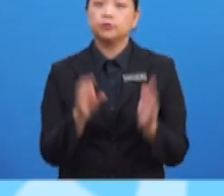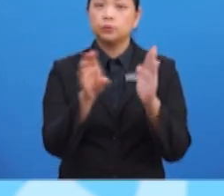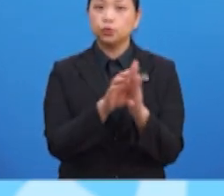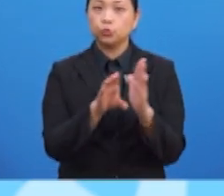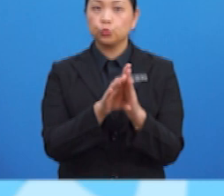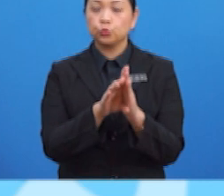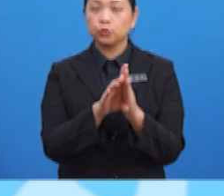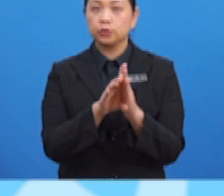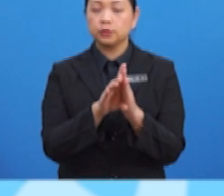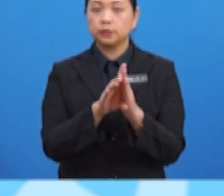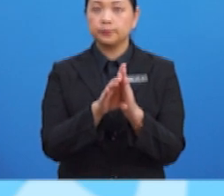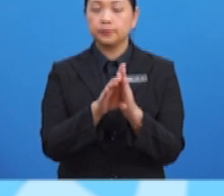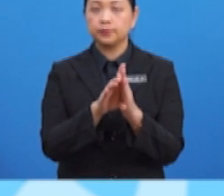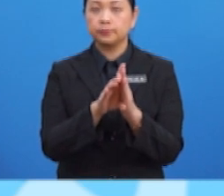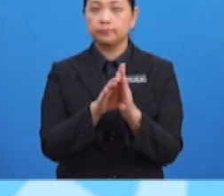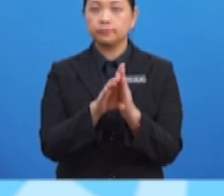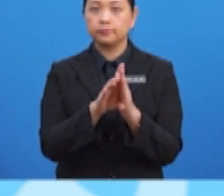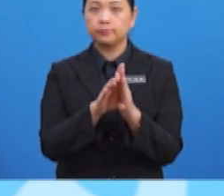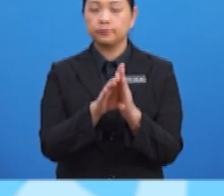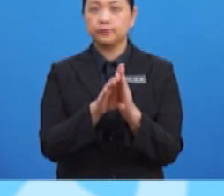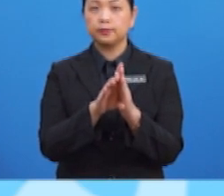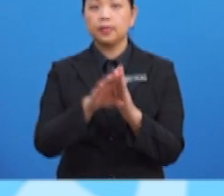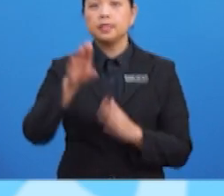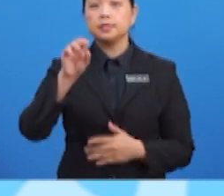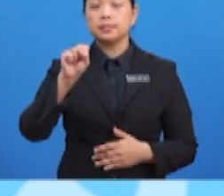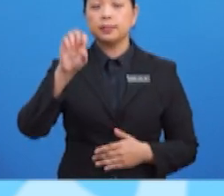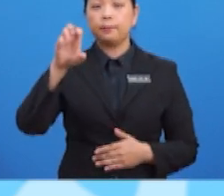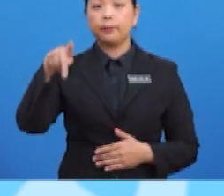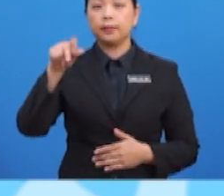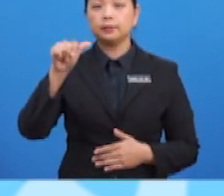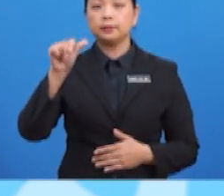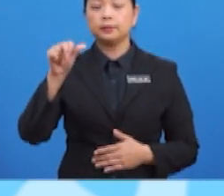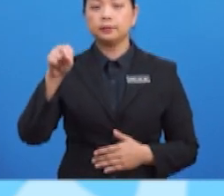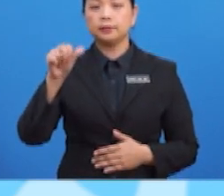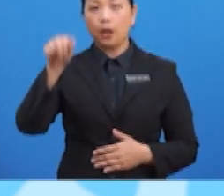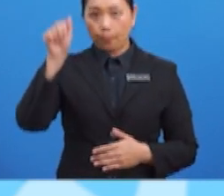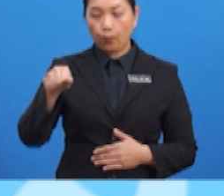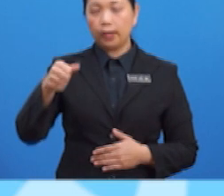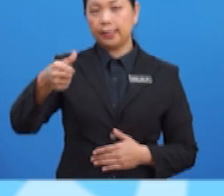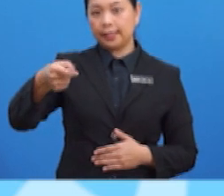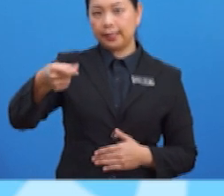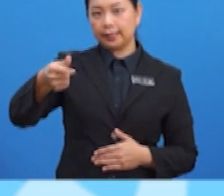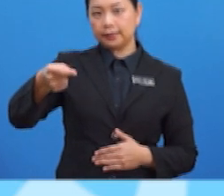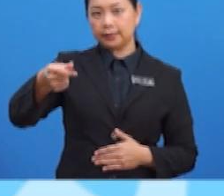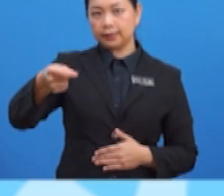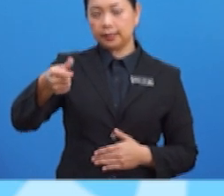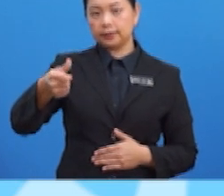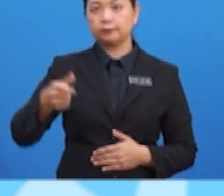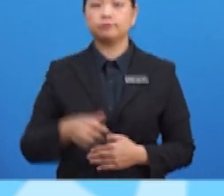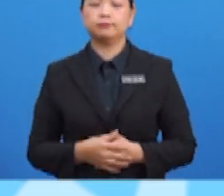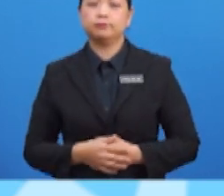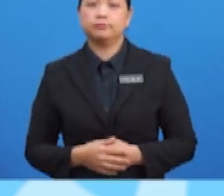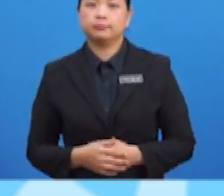gear serong yang biasa murid-murid lihat adalah spana boleh laras. dan